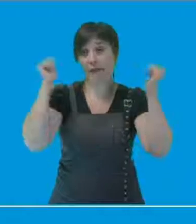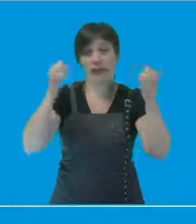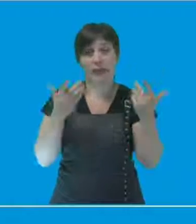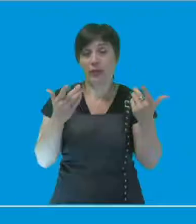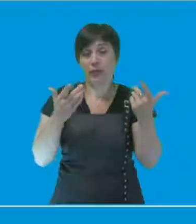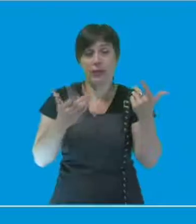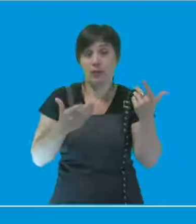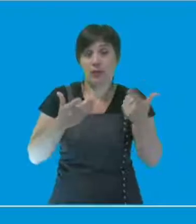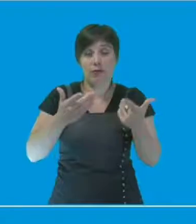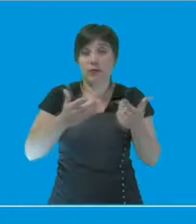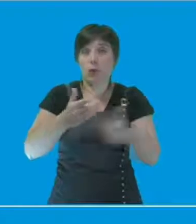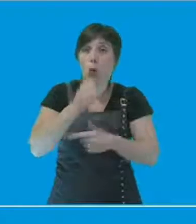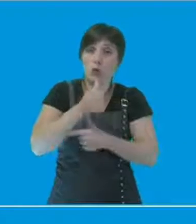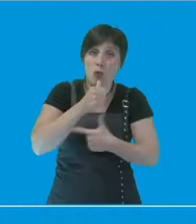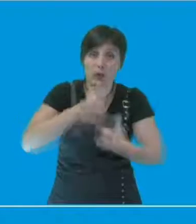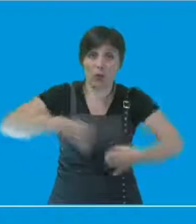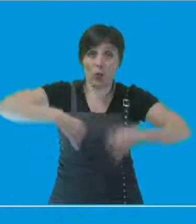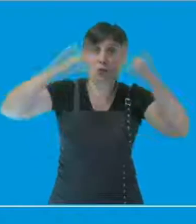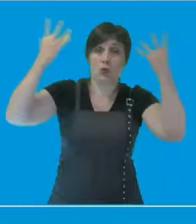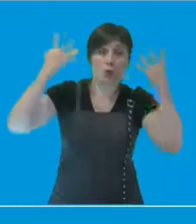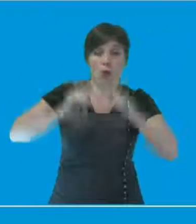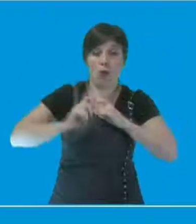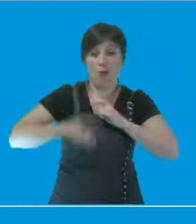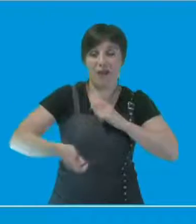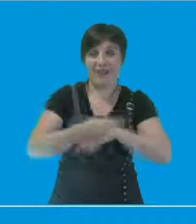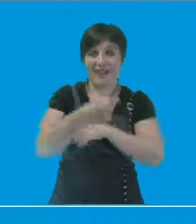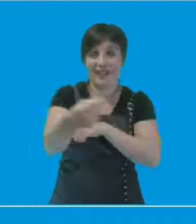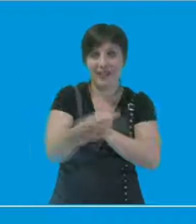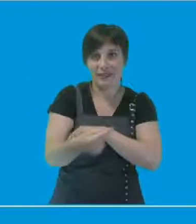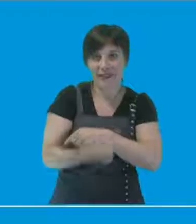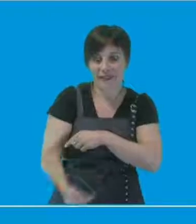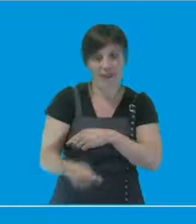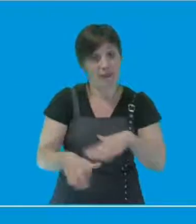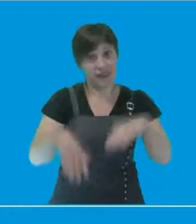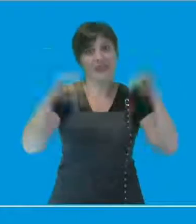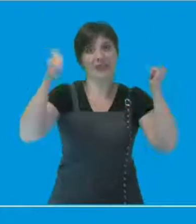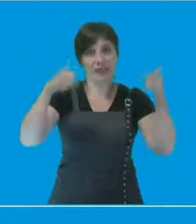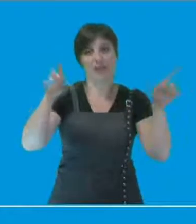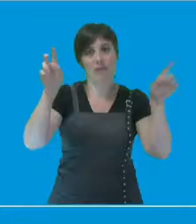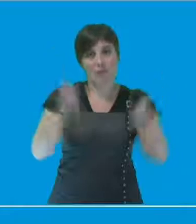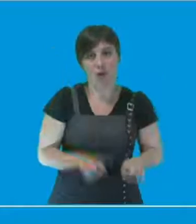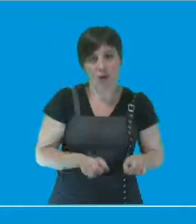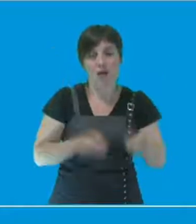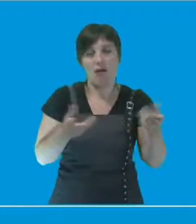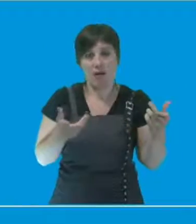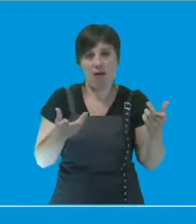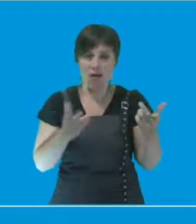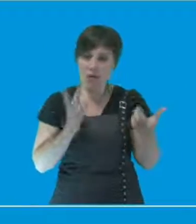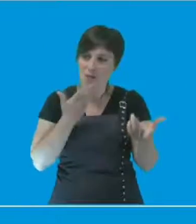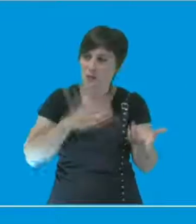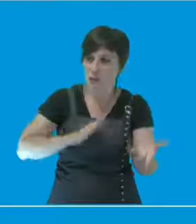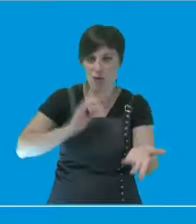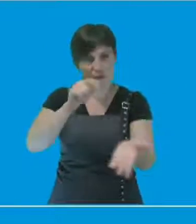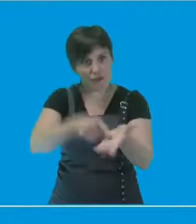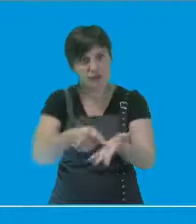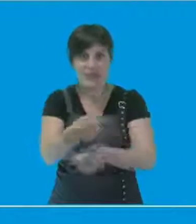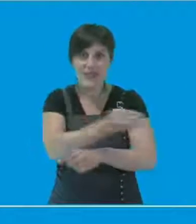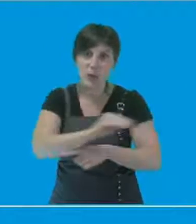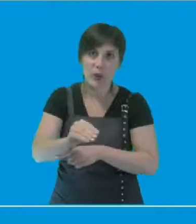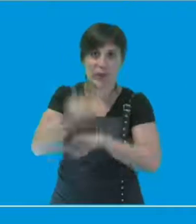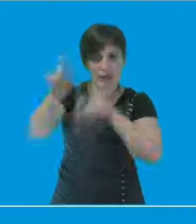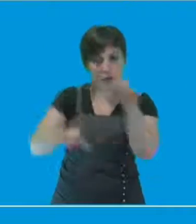différentes consommations en fournissant des conditions sécurisées et un encadrement professionnel à faire entrer les usagers dans